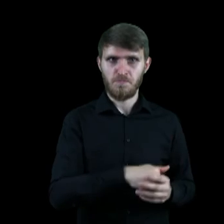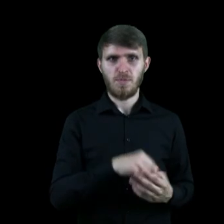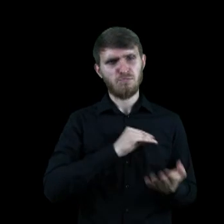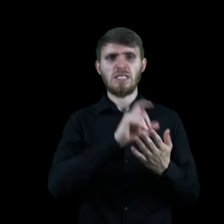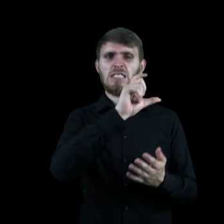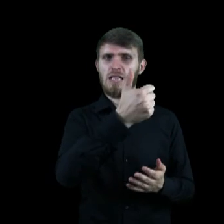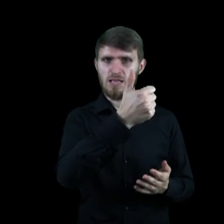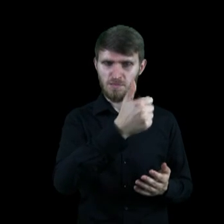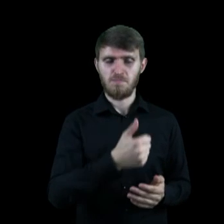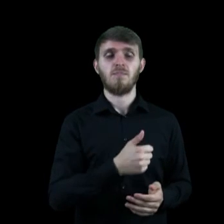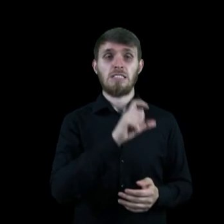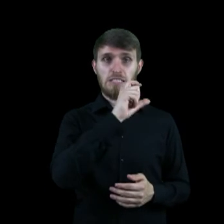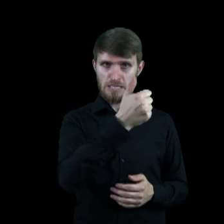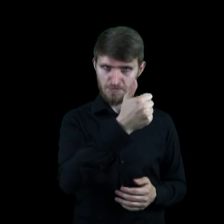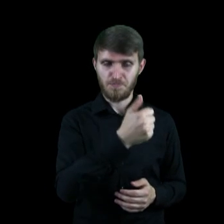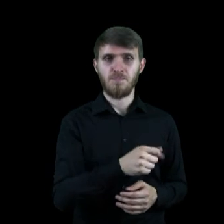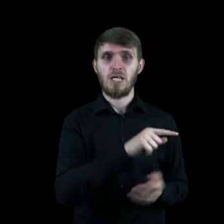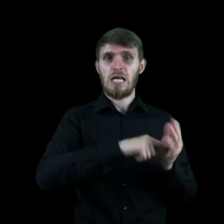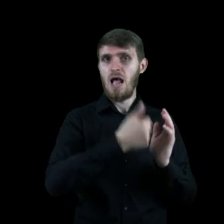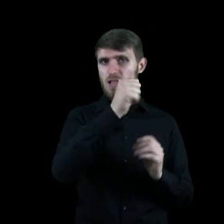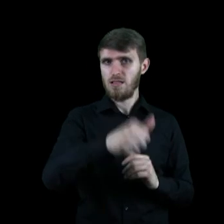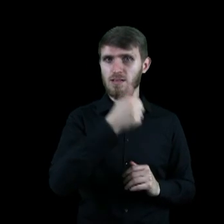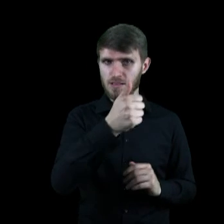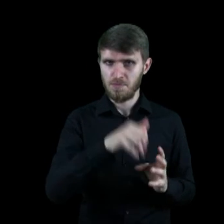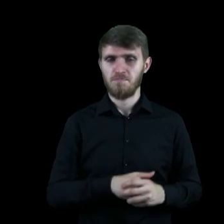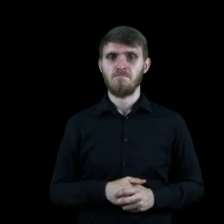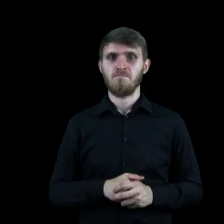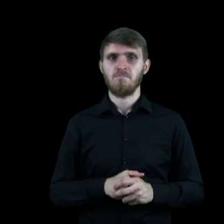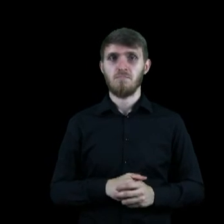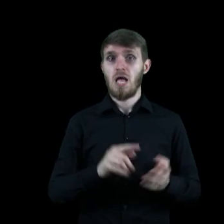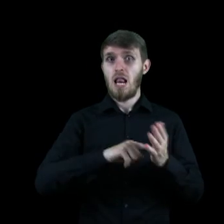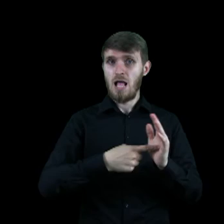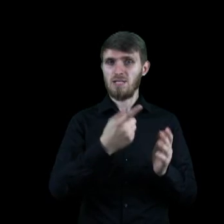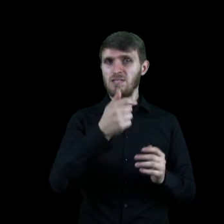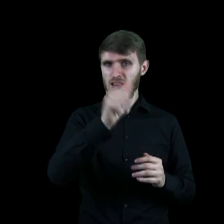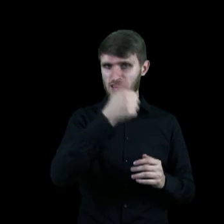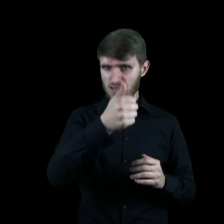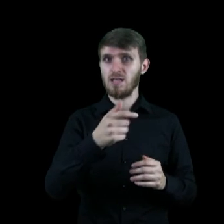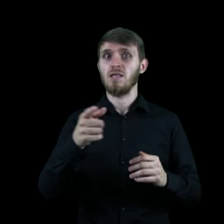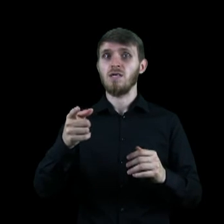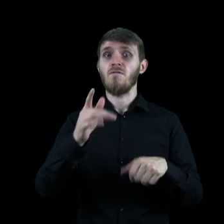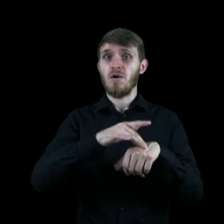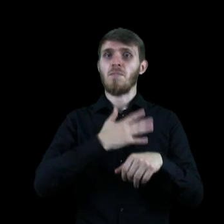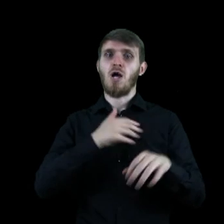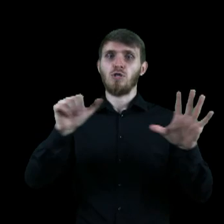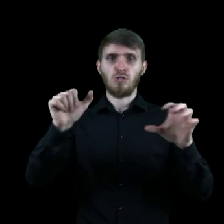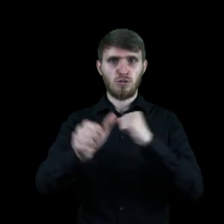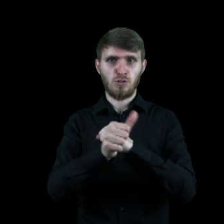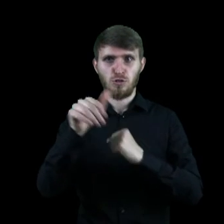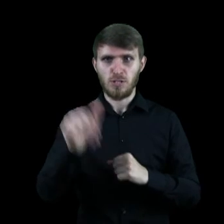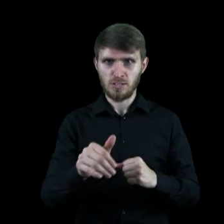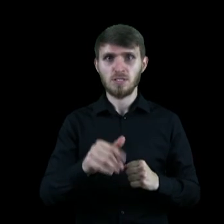domu w roku 1. Napiszę C1. To razy 1,1 razy 1,1